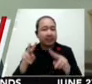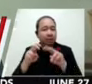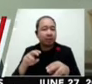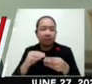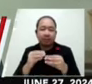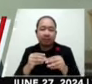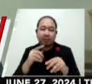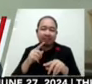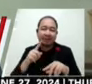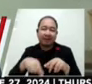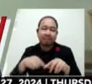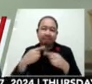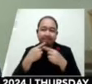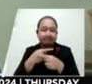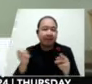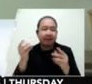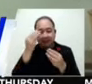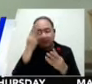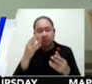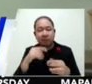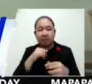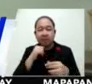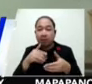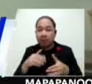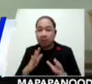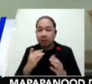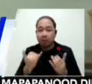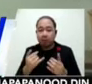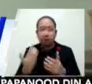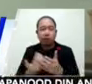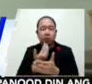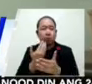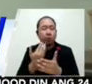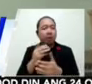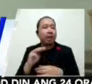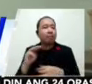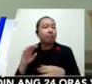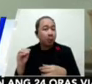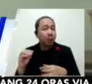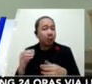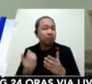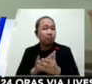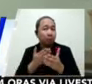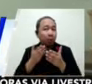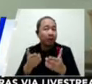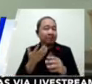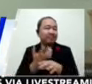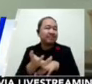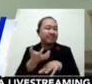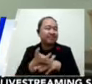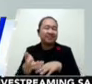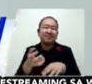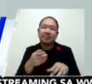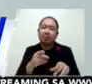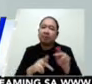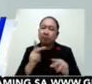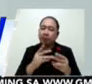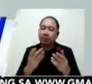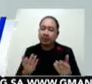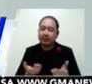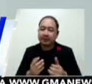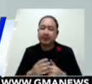Hindi tayo papayag na itong bagong modus na to ay mag-proliferate at maraming mabiktima ang mga kababayan natin. Payo